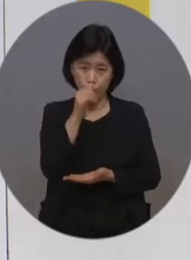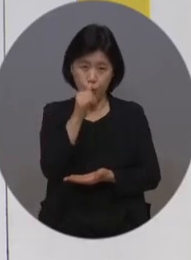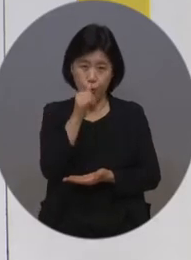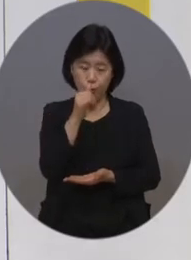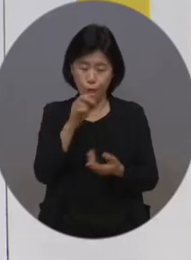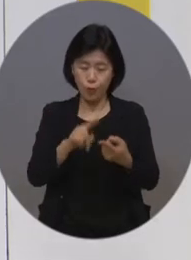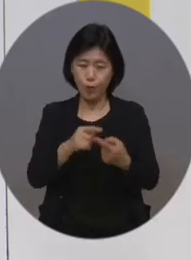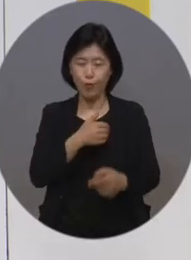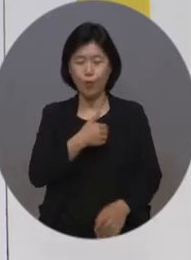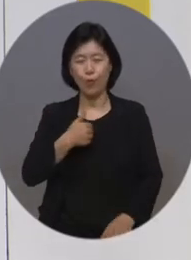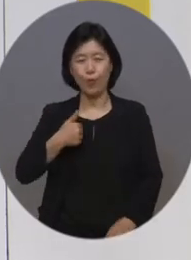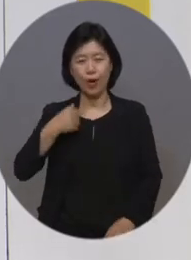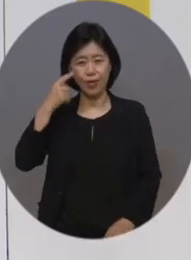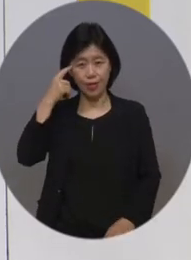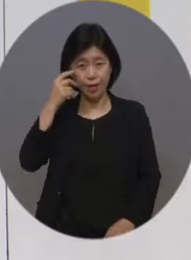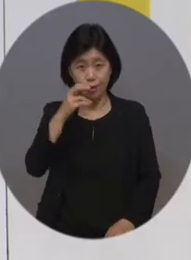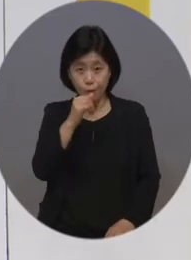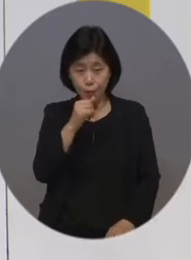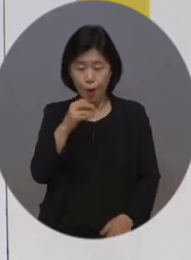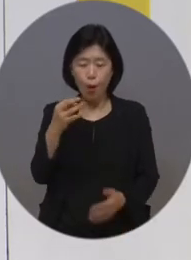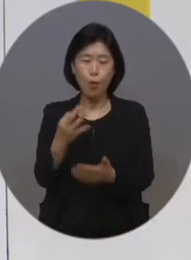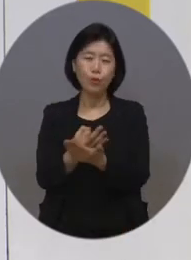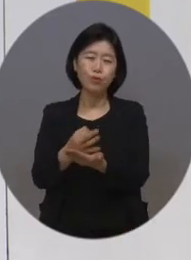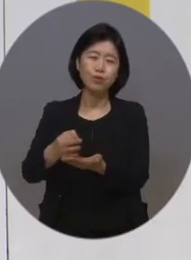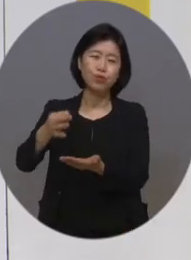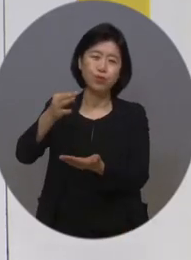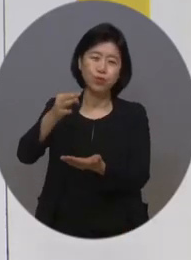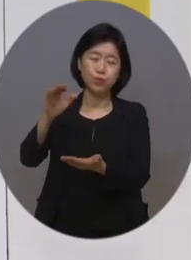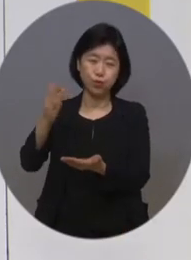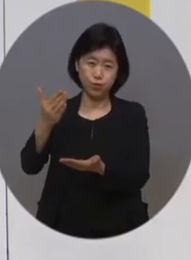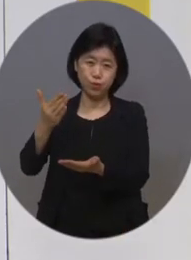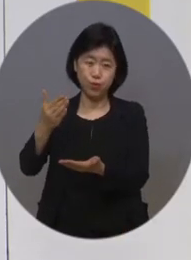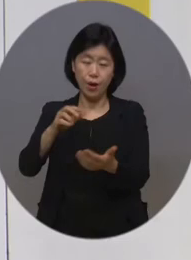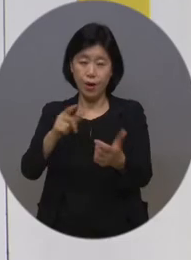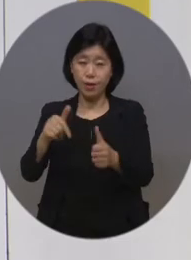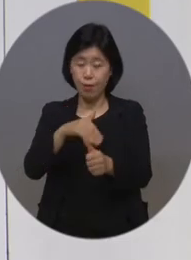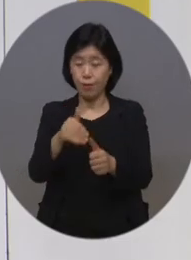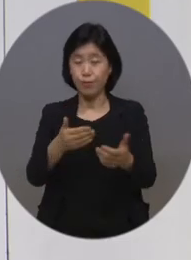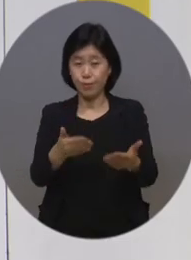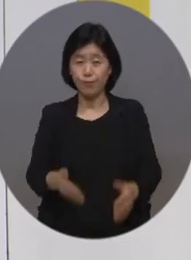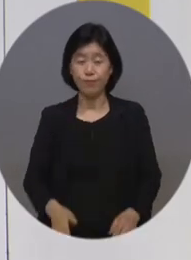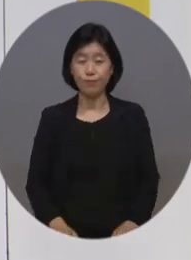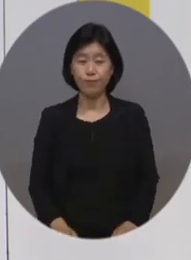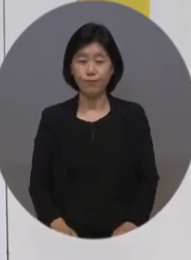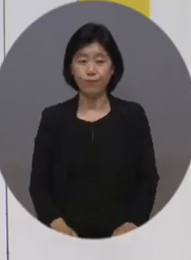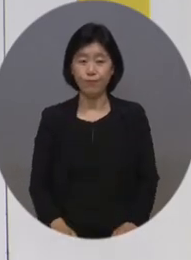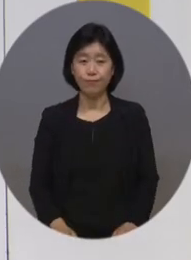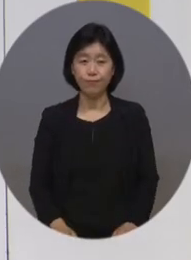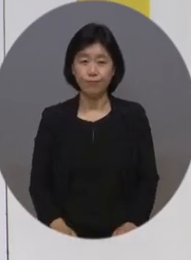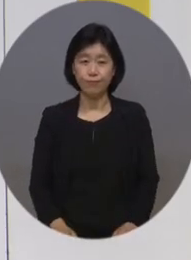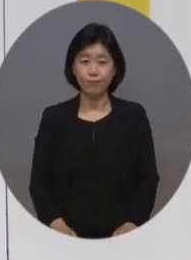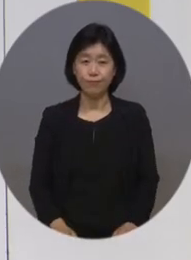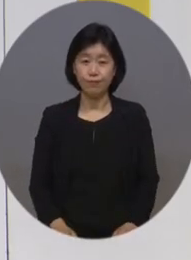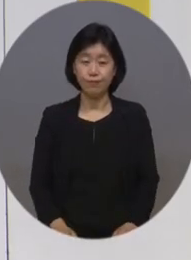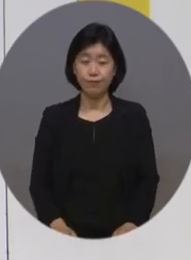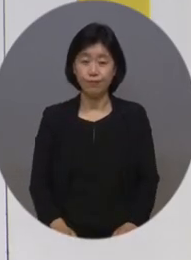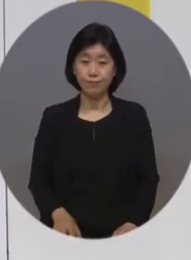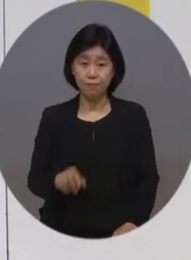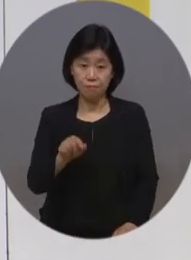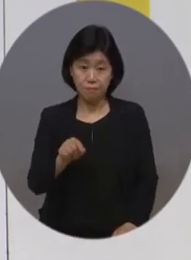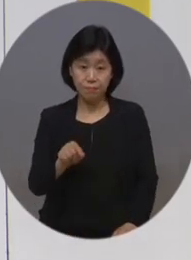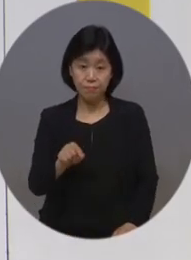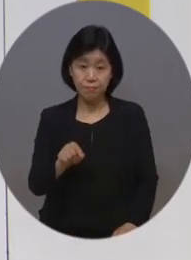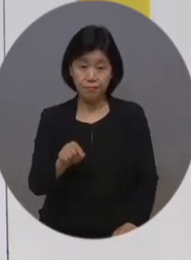이런 실질적인 일자리와 임금 보장 과 소 등 를 만들기 위해서 노력을 하는데 이게 다 아래